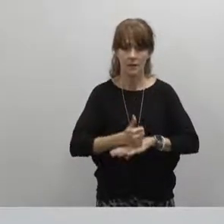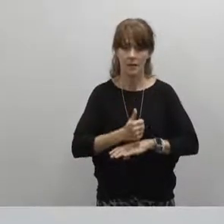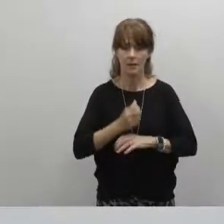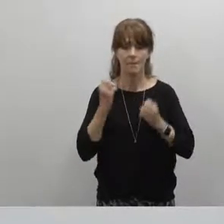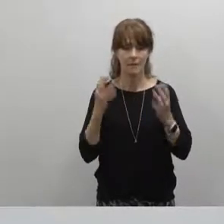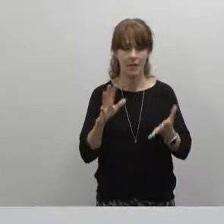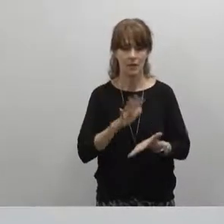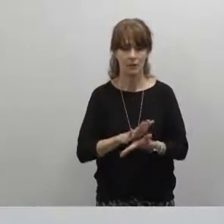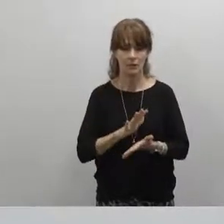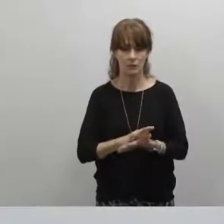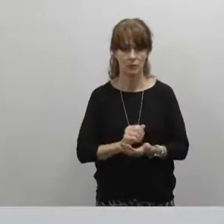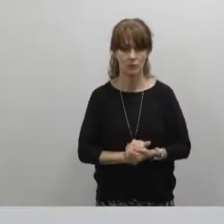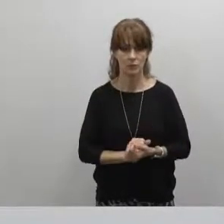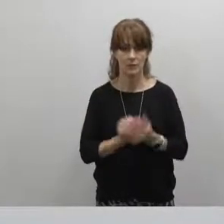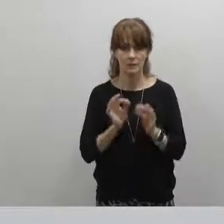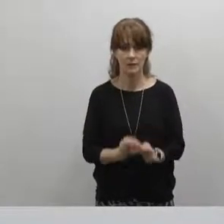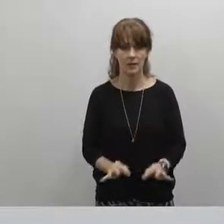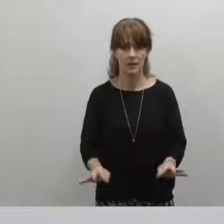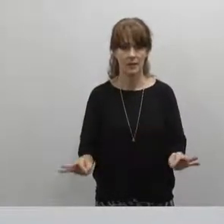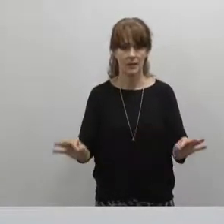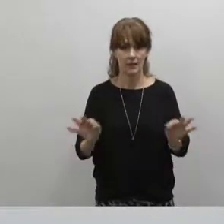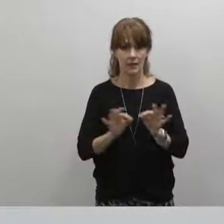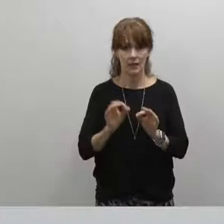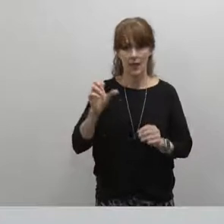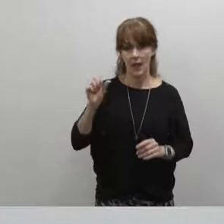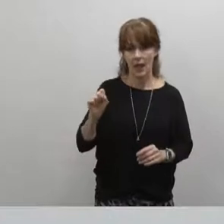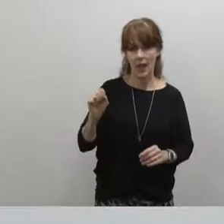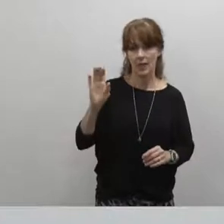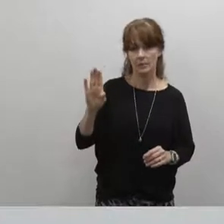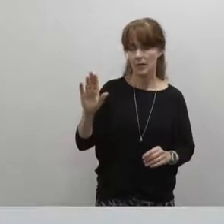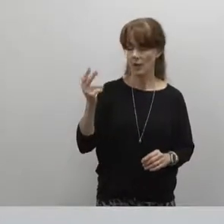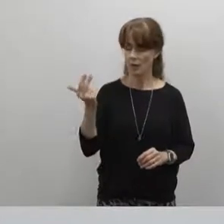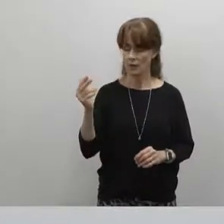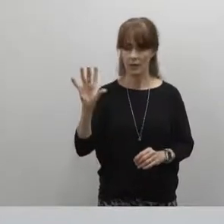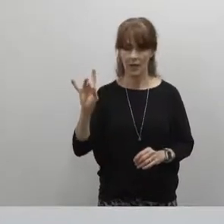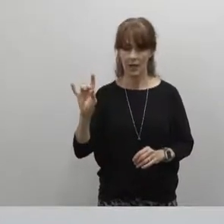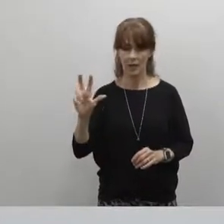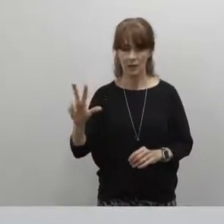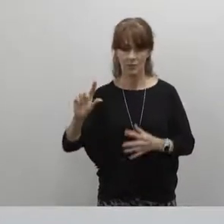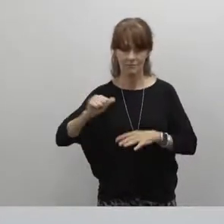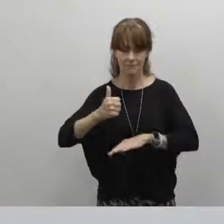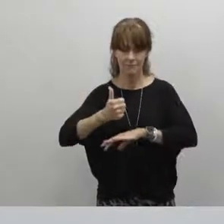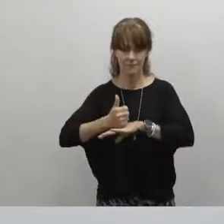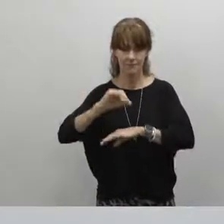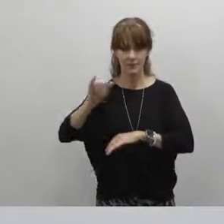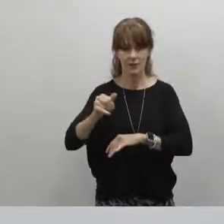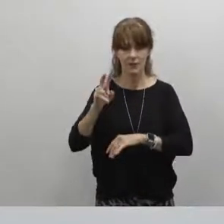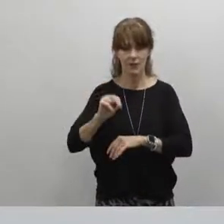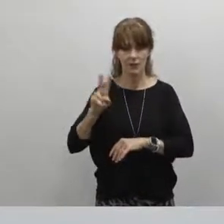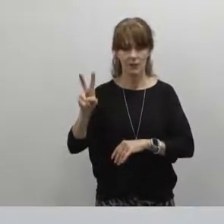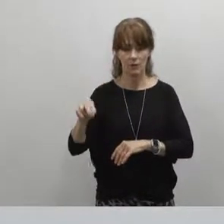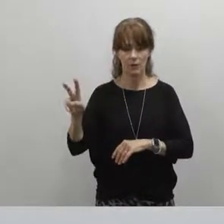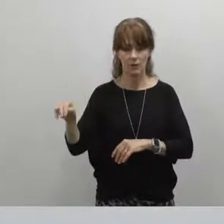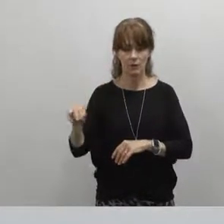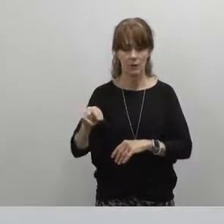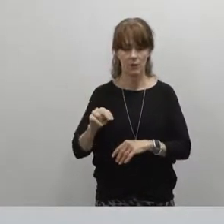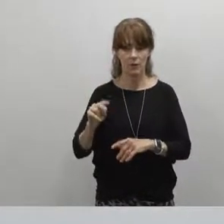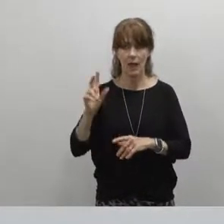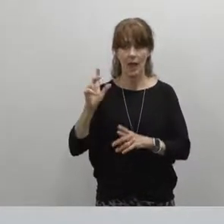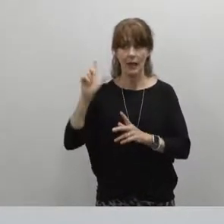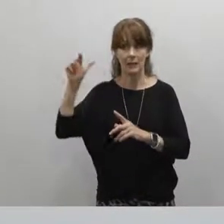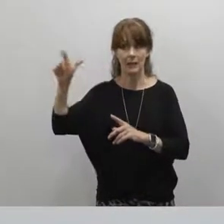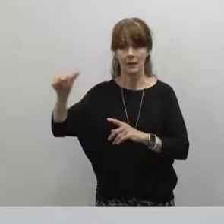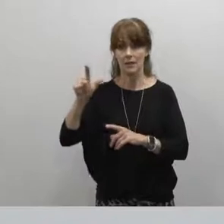រូវសំខាន់ទៅទៀតគឺថាច្បាប់ថ្មីនឹងគឺថាអវតតោង